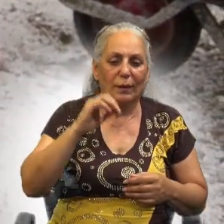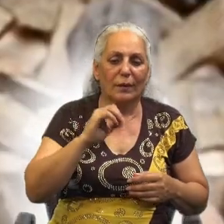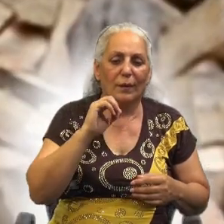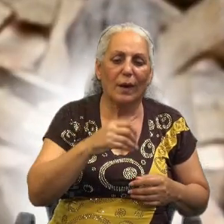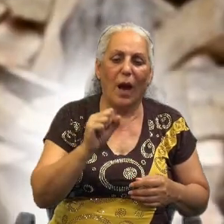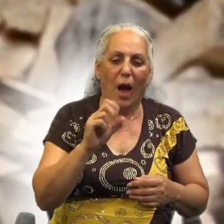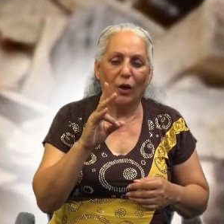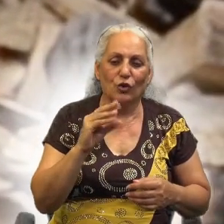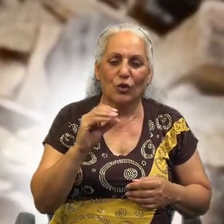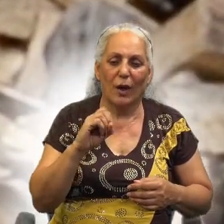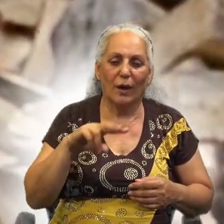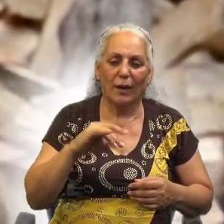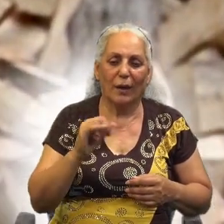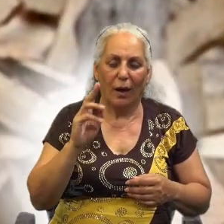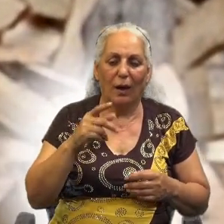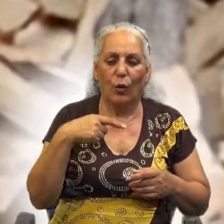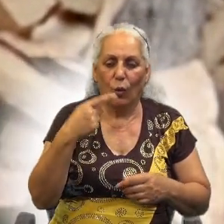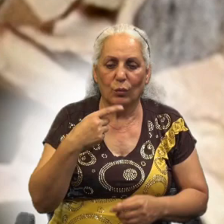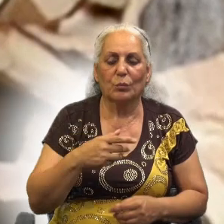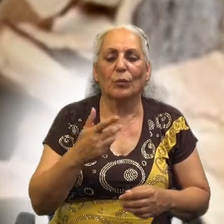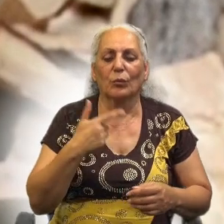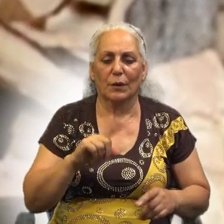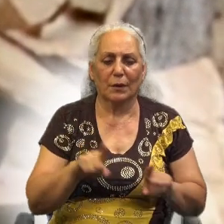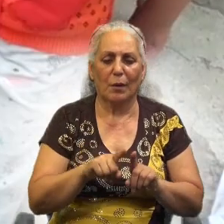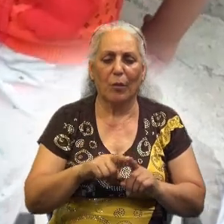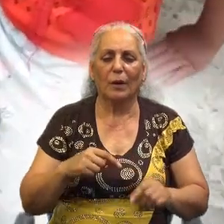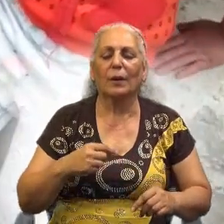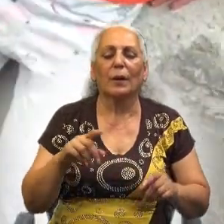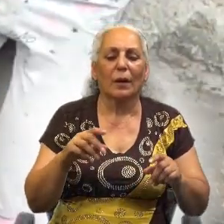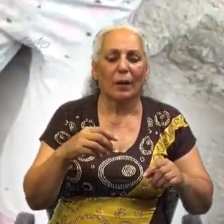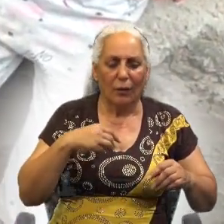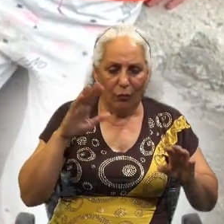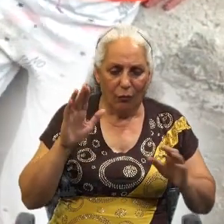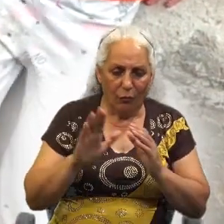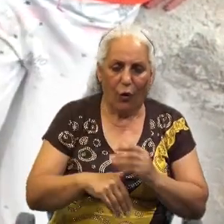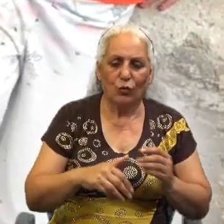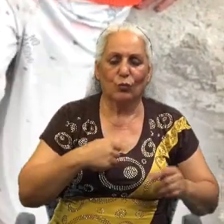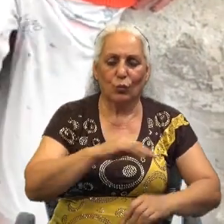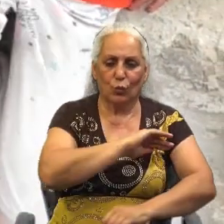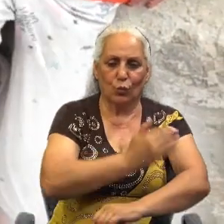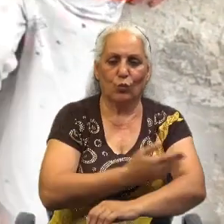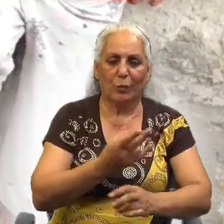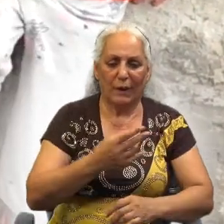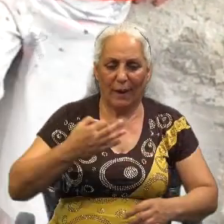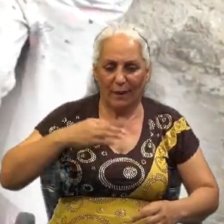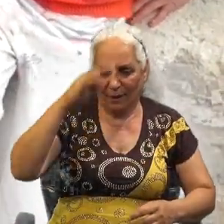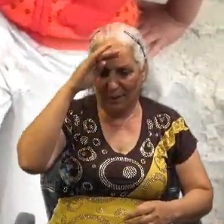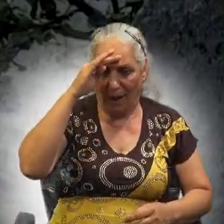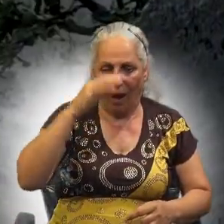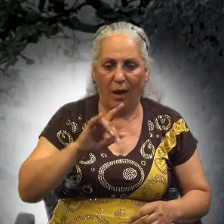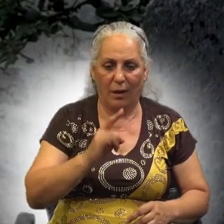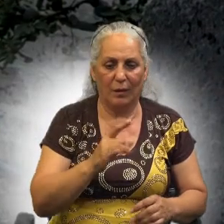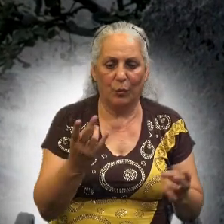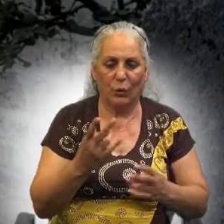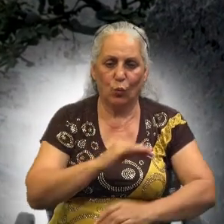կարոտից նեղ սրտում, բայց չի խոսում դրա մասին, քաջալերողի դերում է, տղա երեխեքին հատկապես պետք է ուժեղ դաստիարակել, վստահ